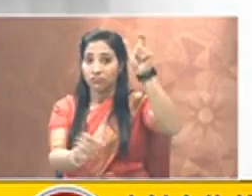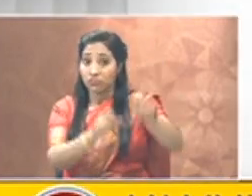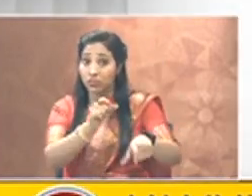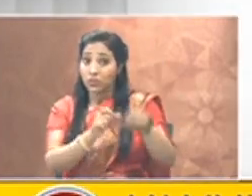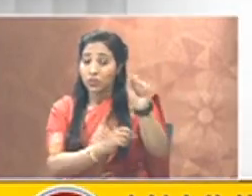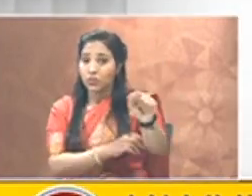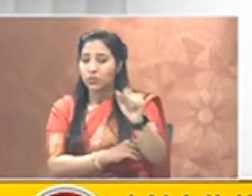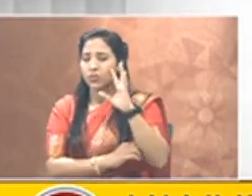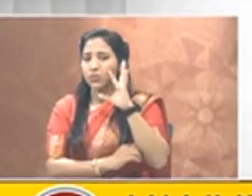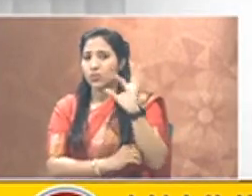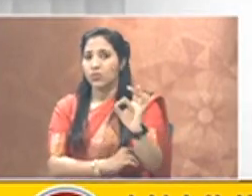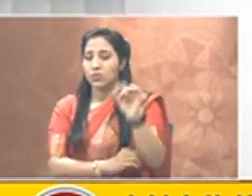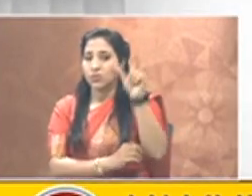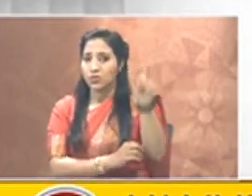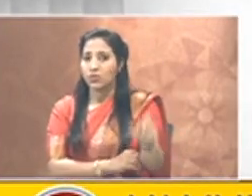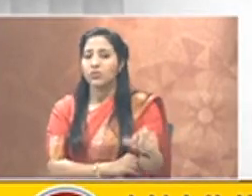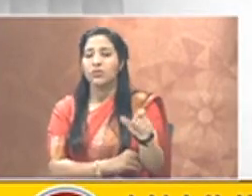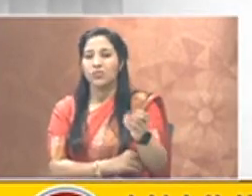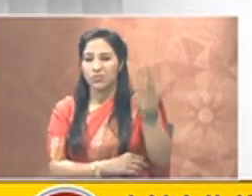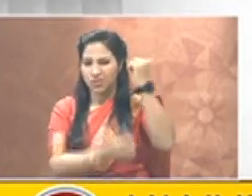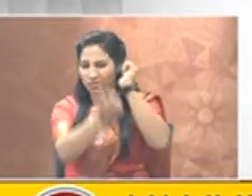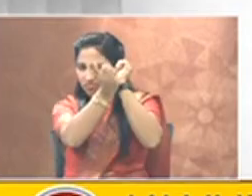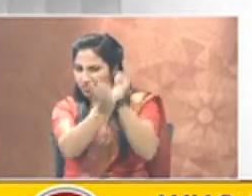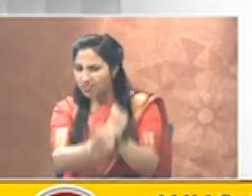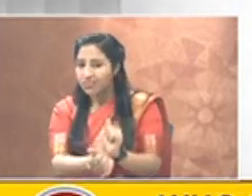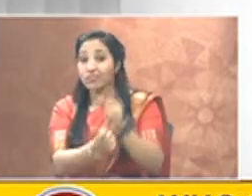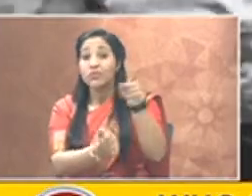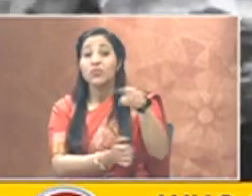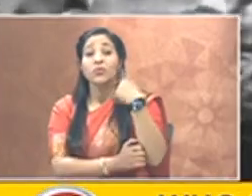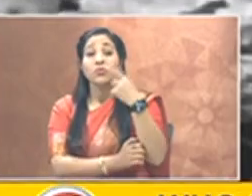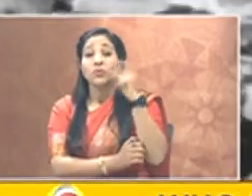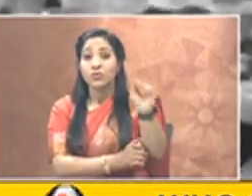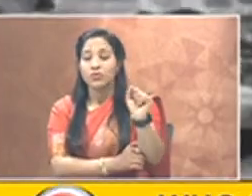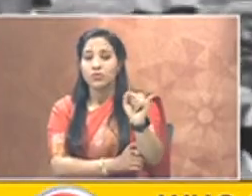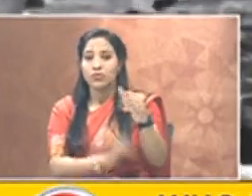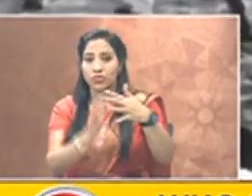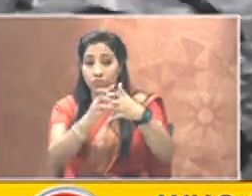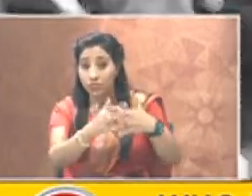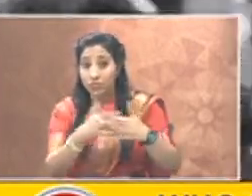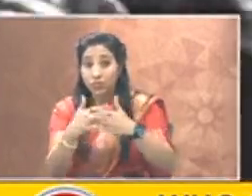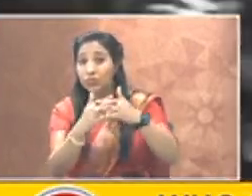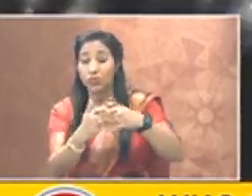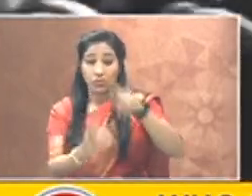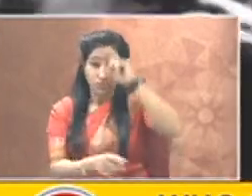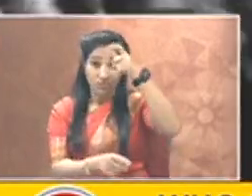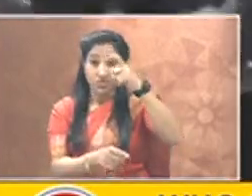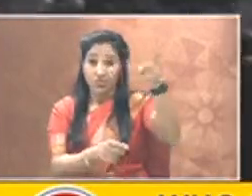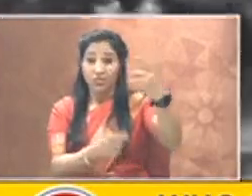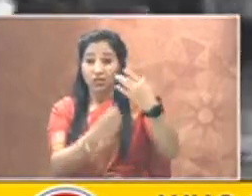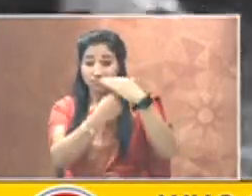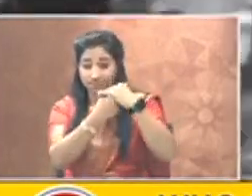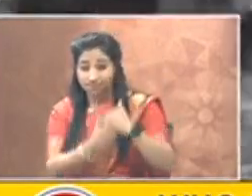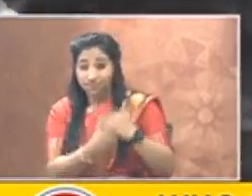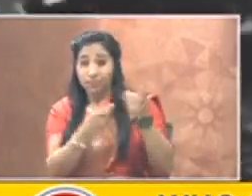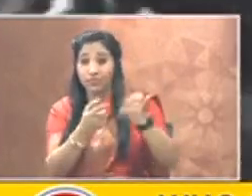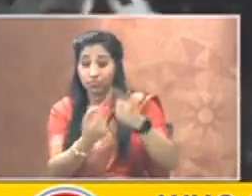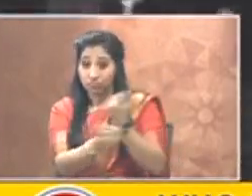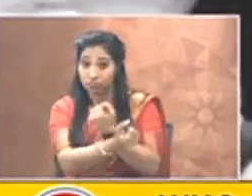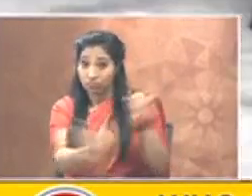एक ऐसे सेनानी रहे जिन्होंने विदेशी शासन से मुक्ति दिलाने के